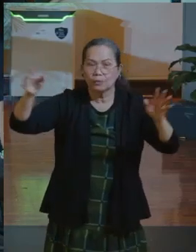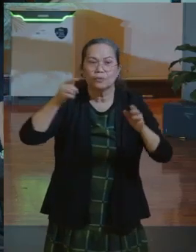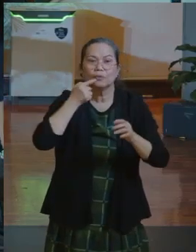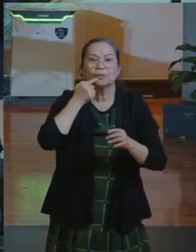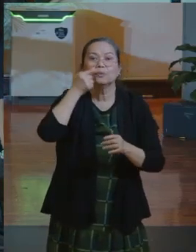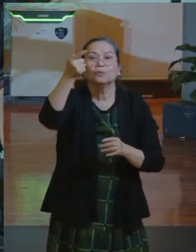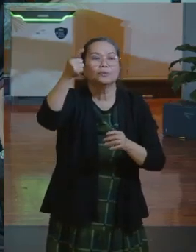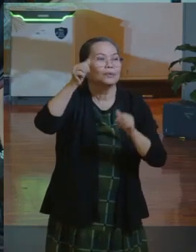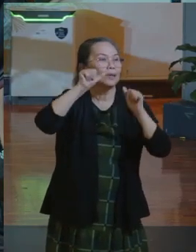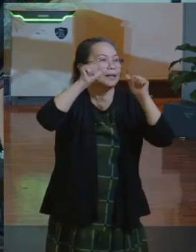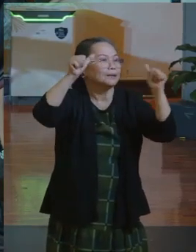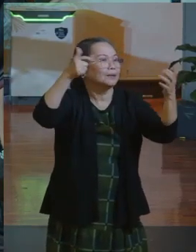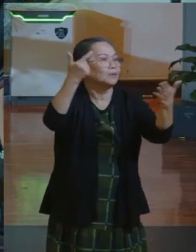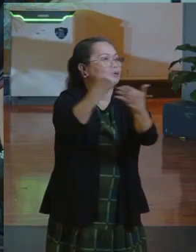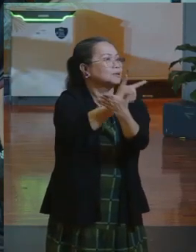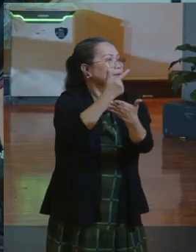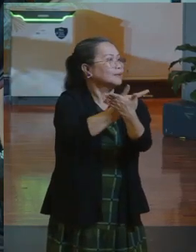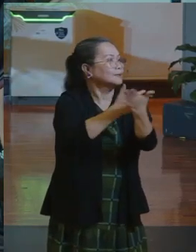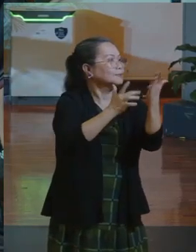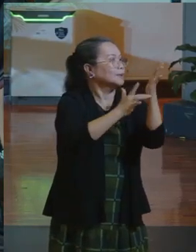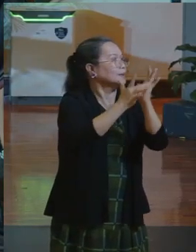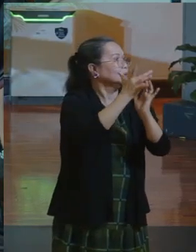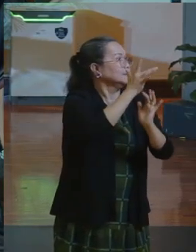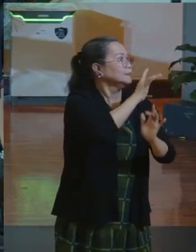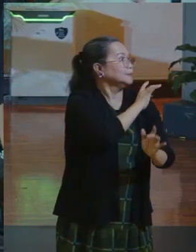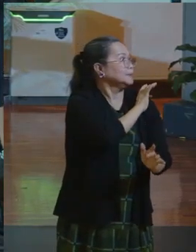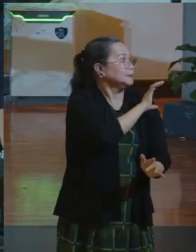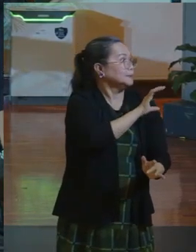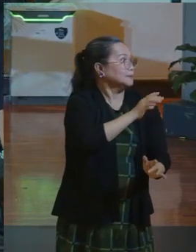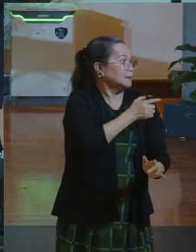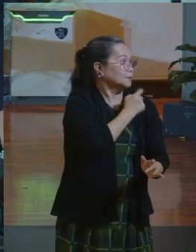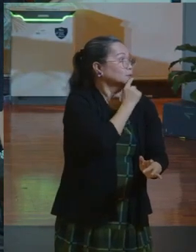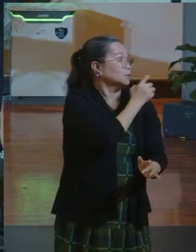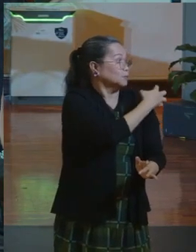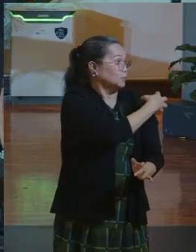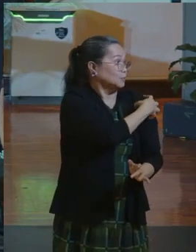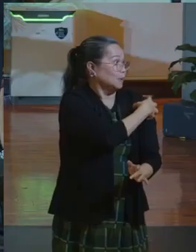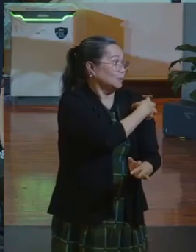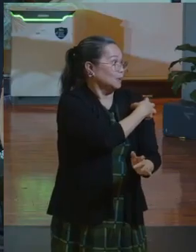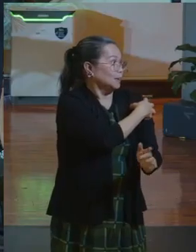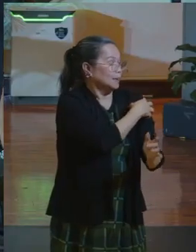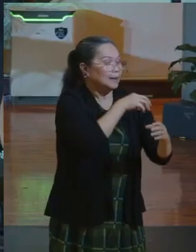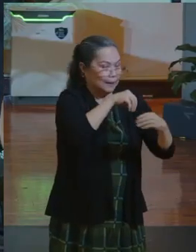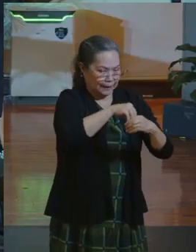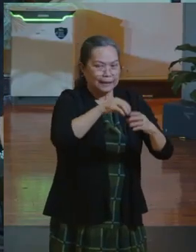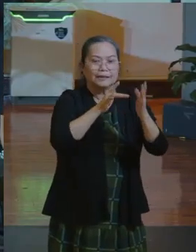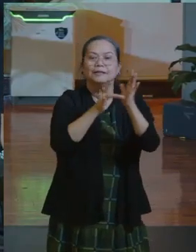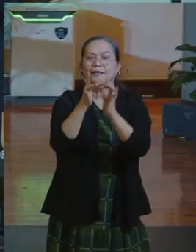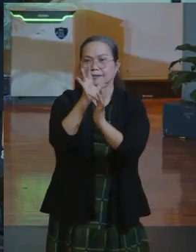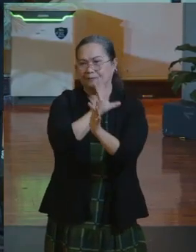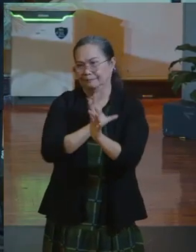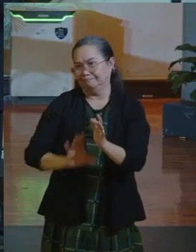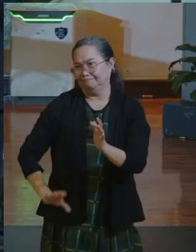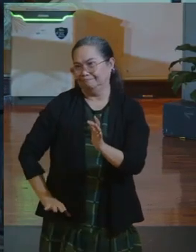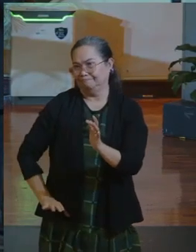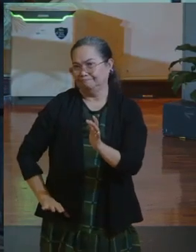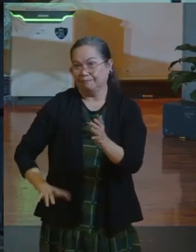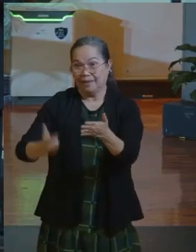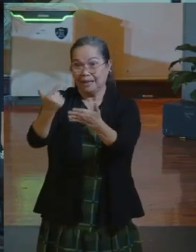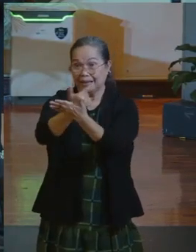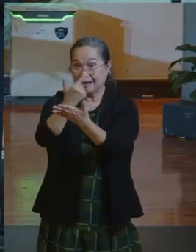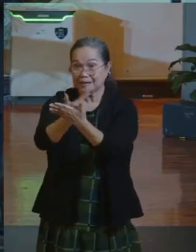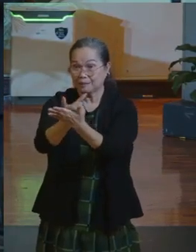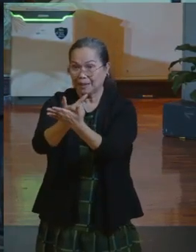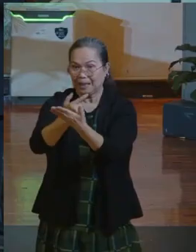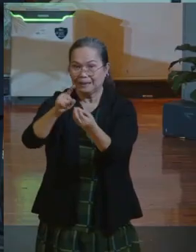ng pagdating ng kaharian ng Diyos sa katauhan ni Jesus. Ang gospel po